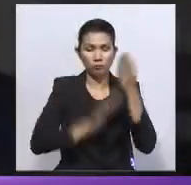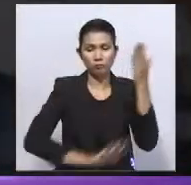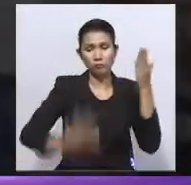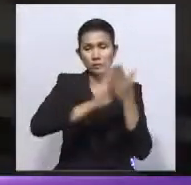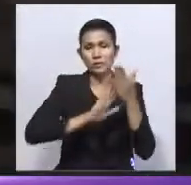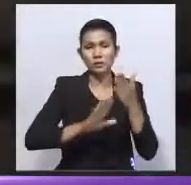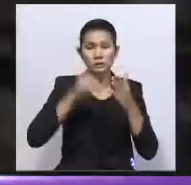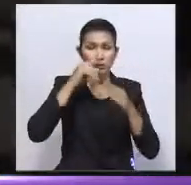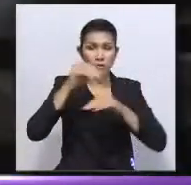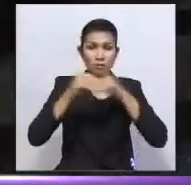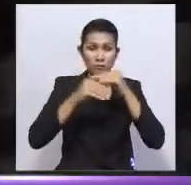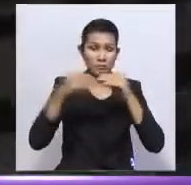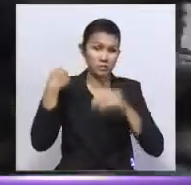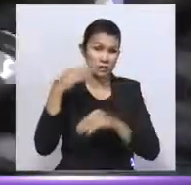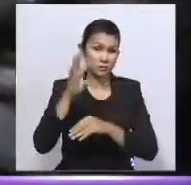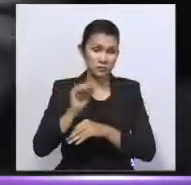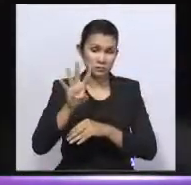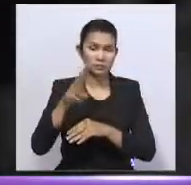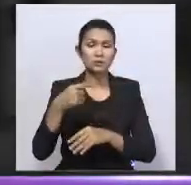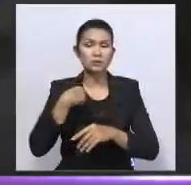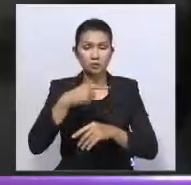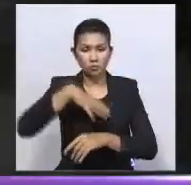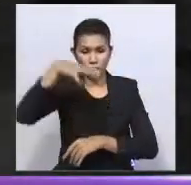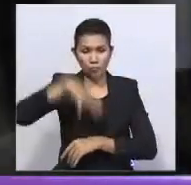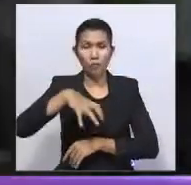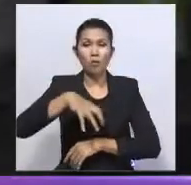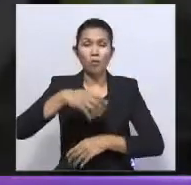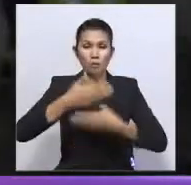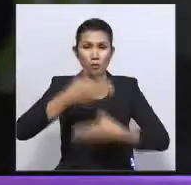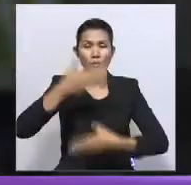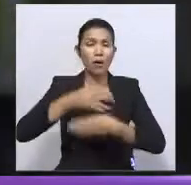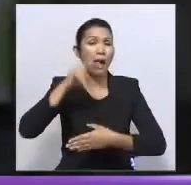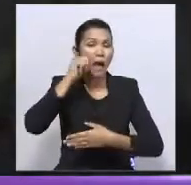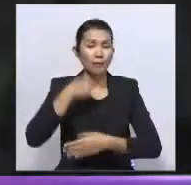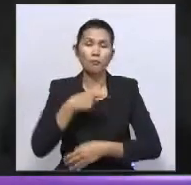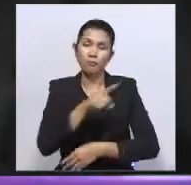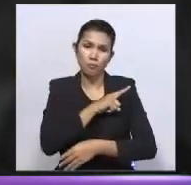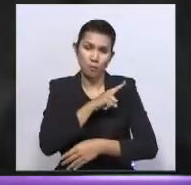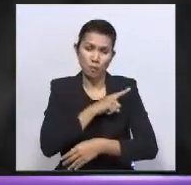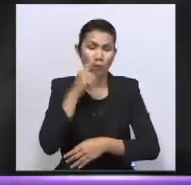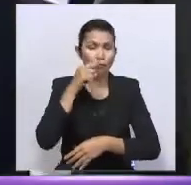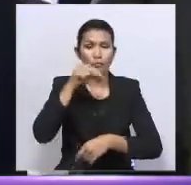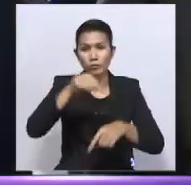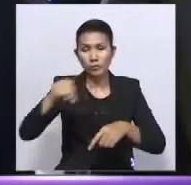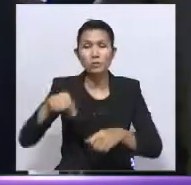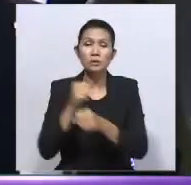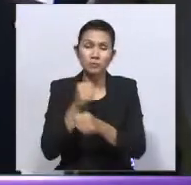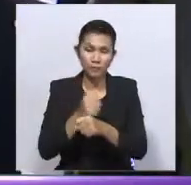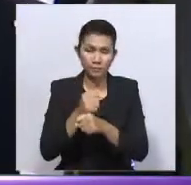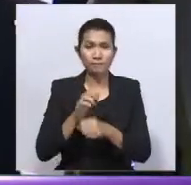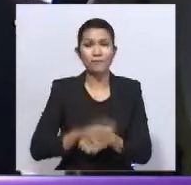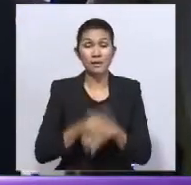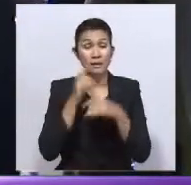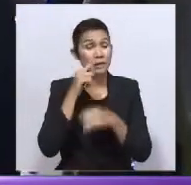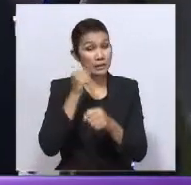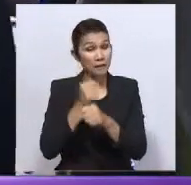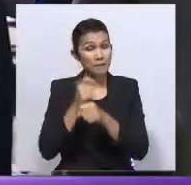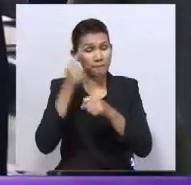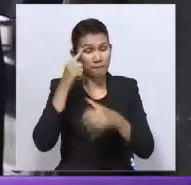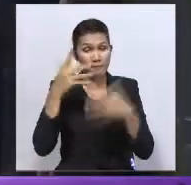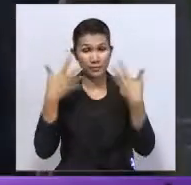ทศที่สำนักงานทรัพยากรน้ำแห่งชาติกรมชลประทานและหน่วยงานที่เกี่ยวข้องรับผิดชอบโดยตามแผนงานจะต้องแล้วเสร็จภ